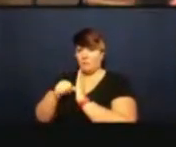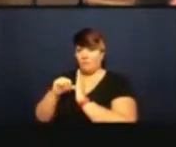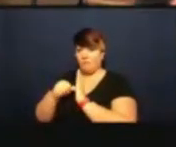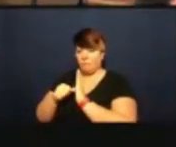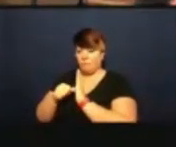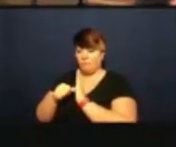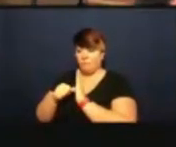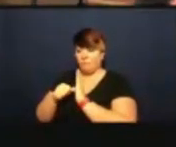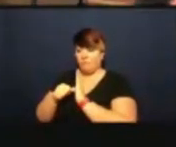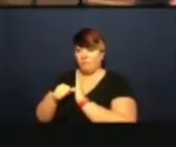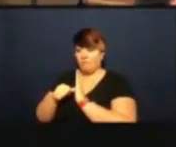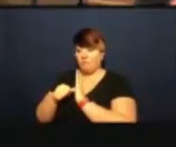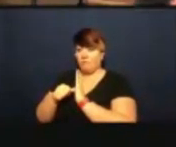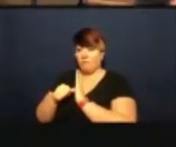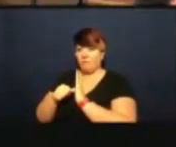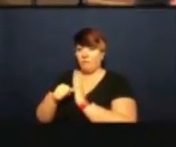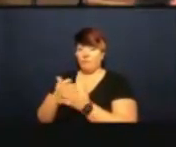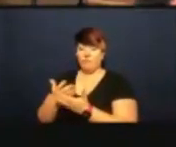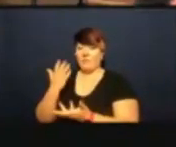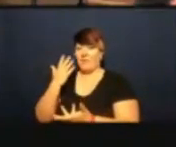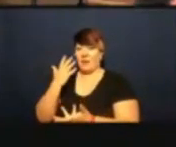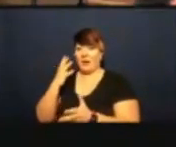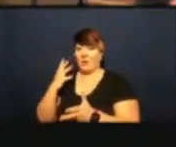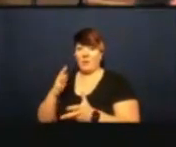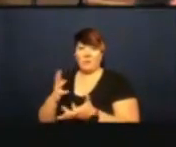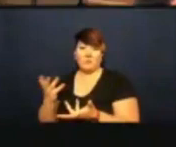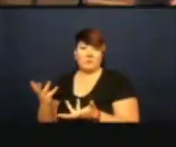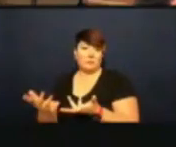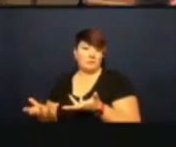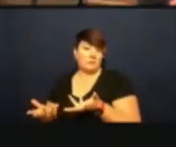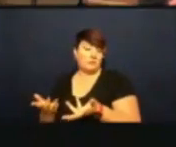kufuatilia siku kumi za